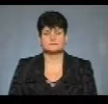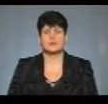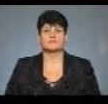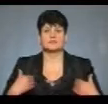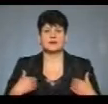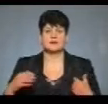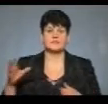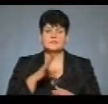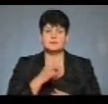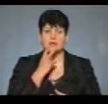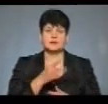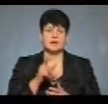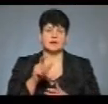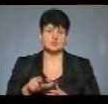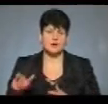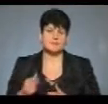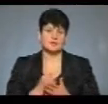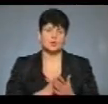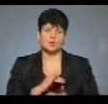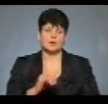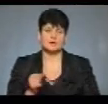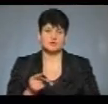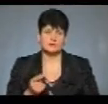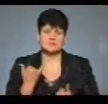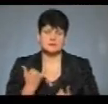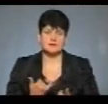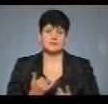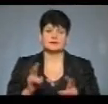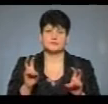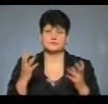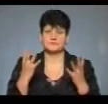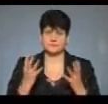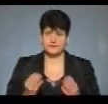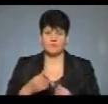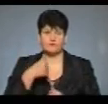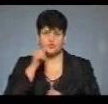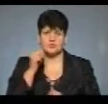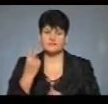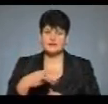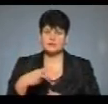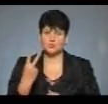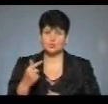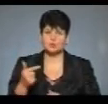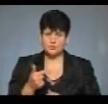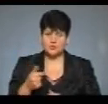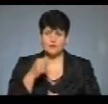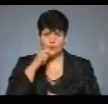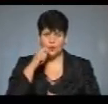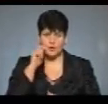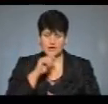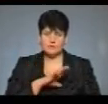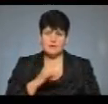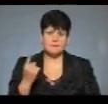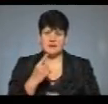Мої вітання усім глядачам телеканалу ЮА Тернопіль. У прямому ефірі програма «Тема дня». Вчора, 22 грудня, в Україні відбулися перші